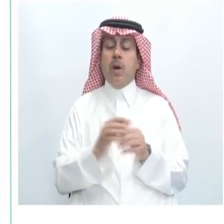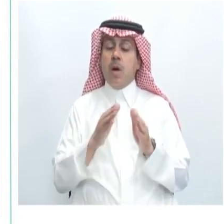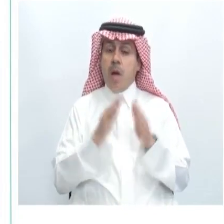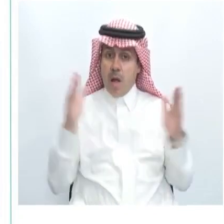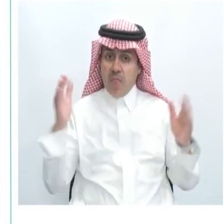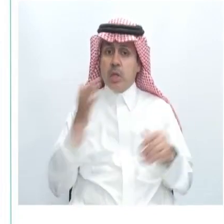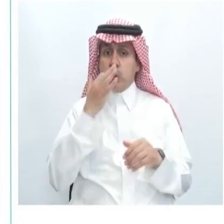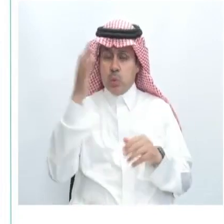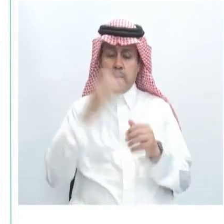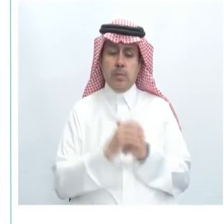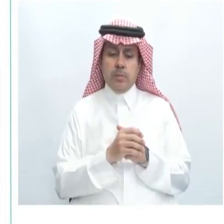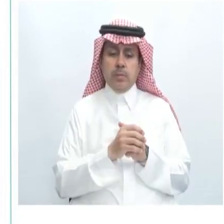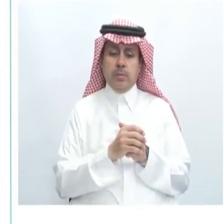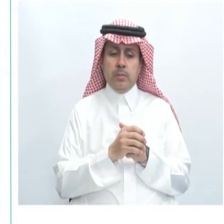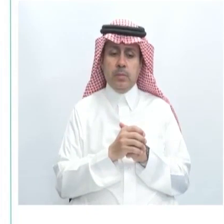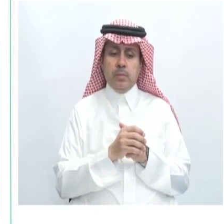سهوله